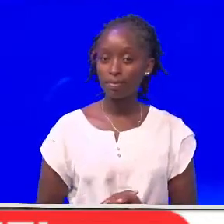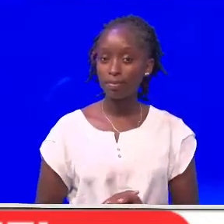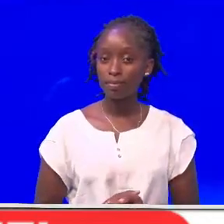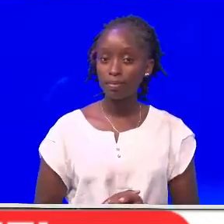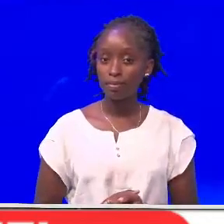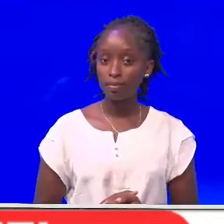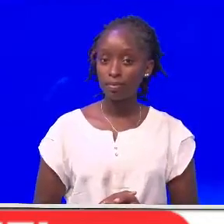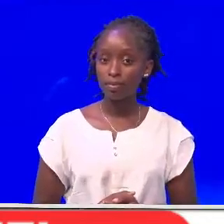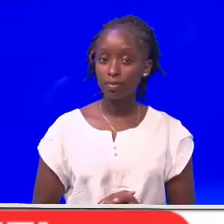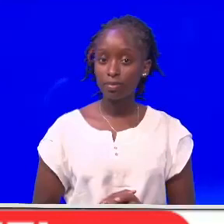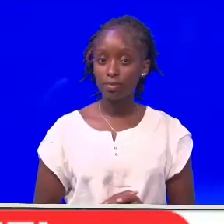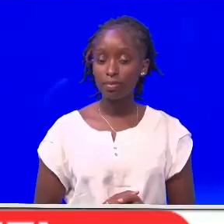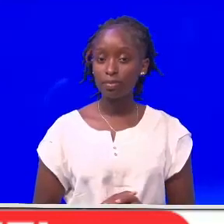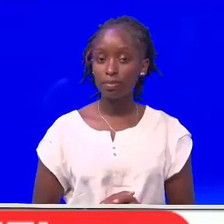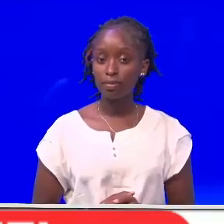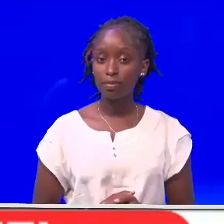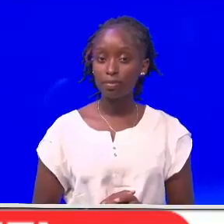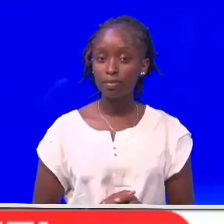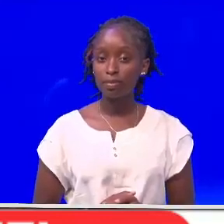They are going to train you.